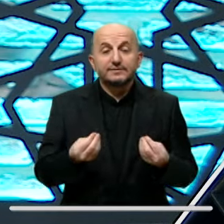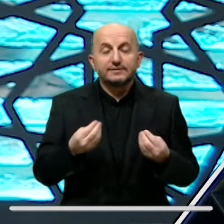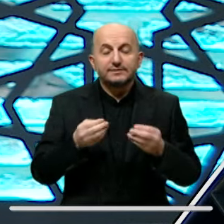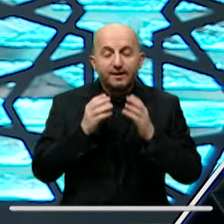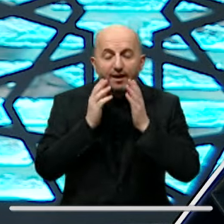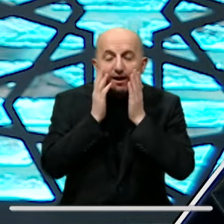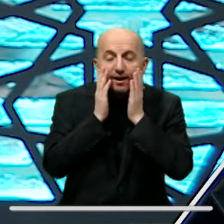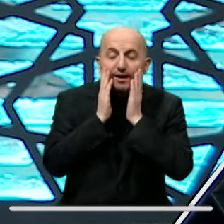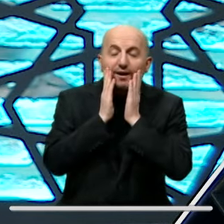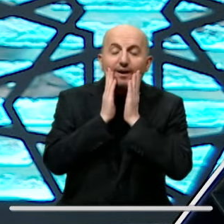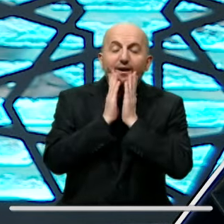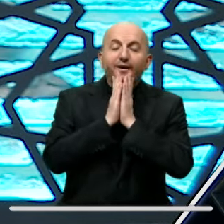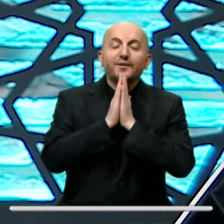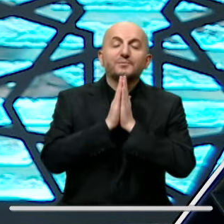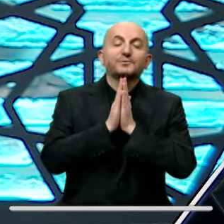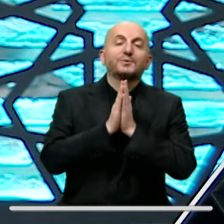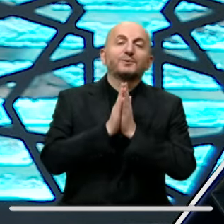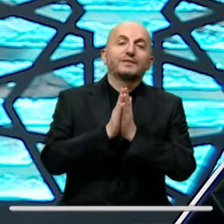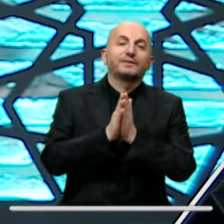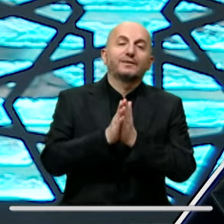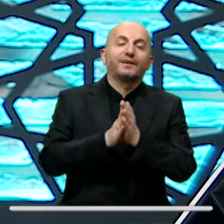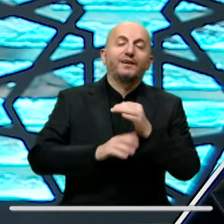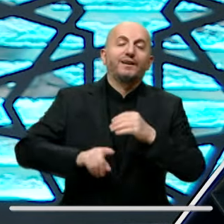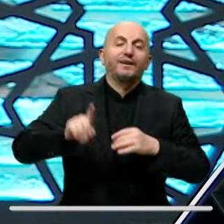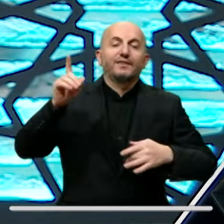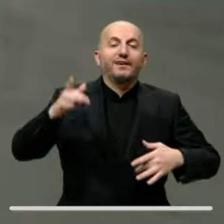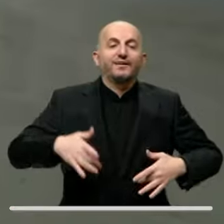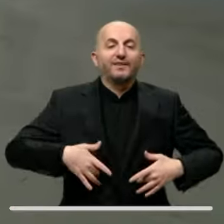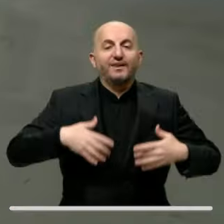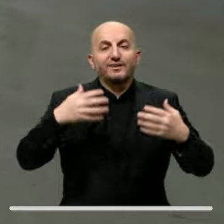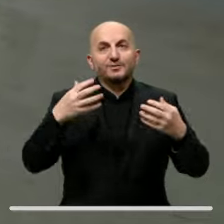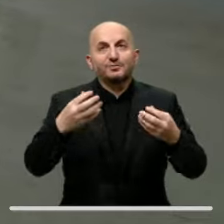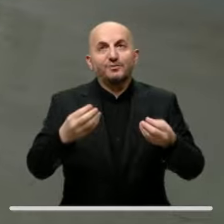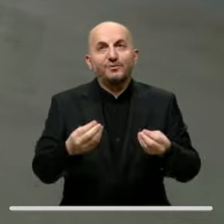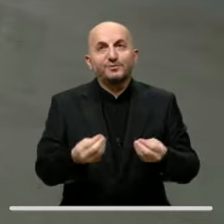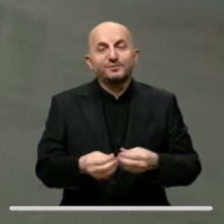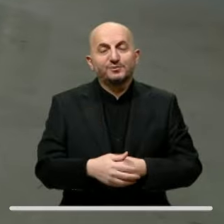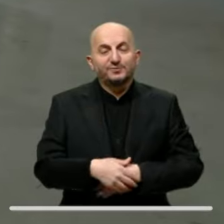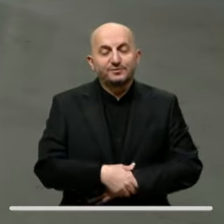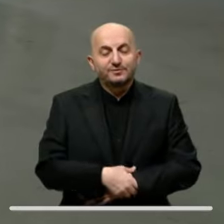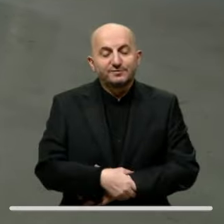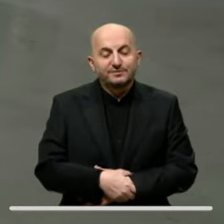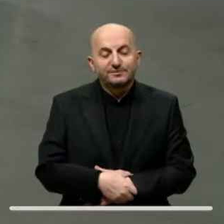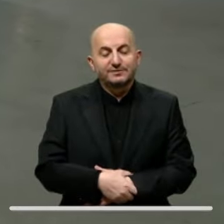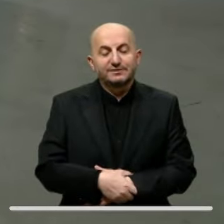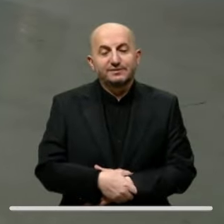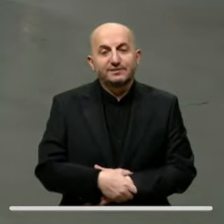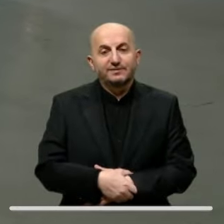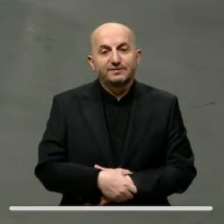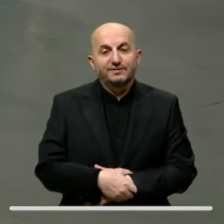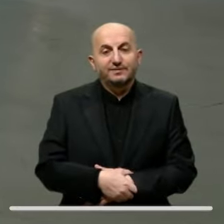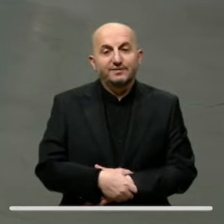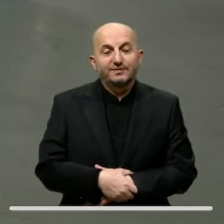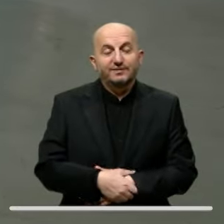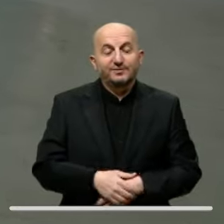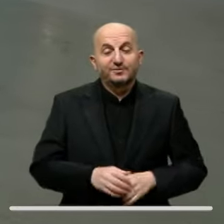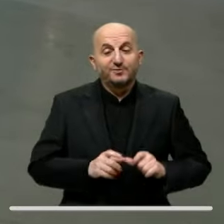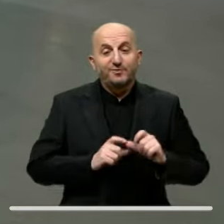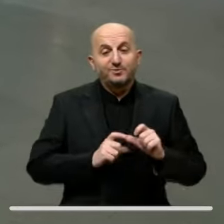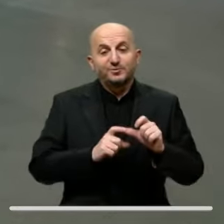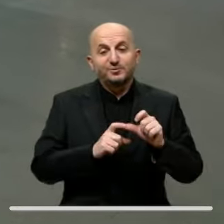Elhamdülillah. Sizin sesinizi duyduk, daha iyi olduk. Allah razı olsun hocam, sağ olun, sağ olun. Allah afiyet versin. Buyurun. Sağ olun. Hocam sorumu